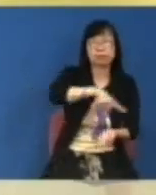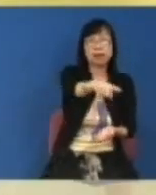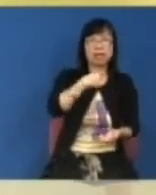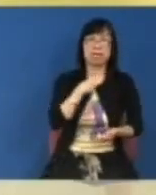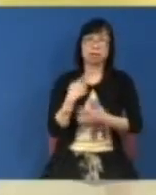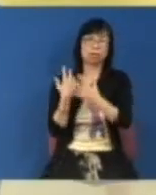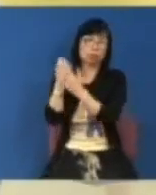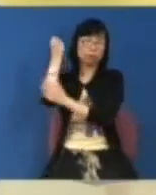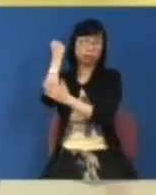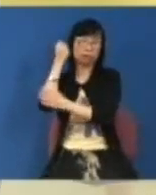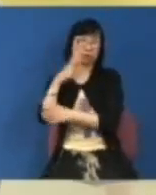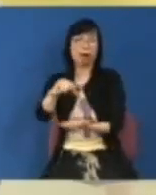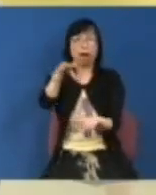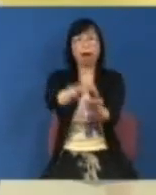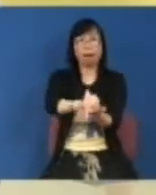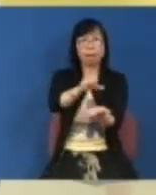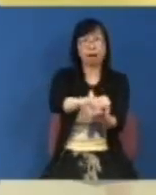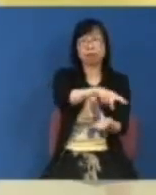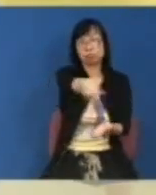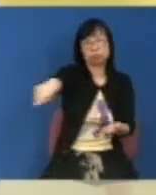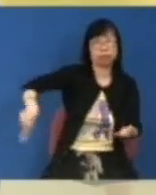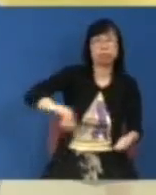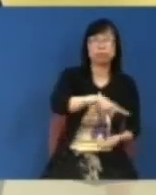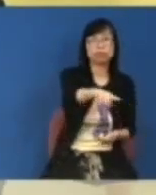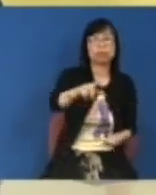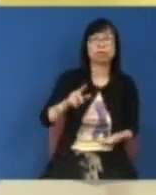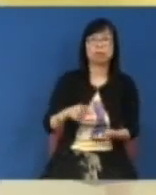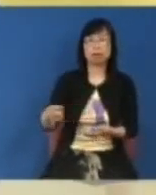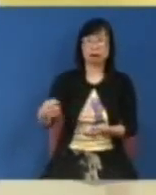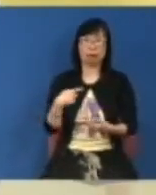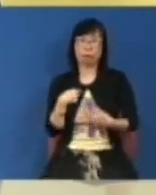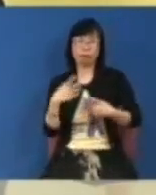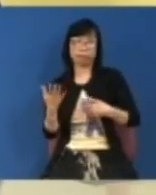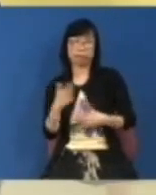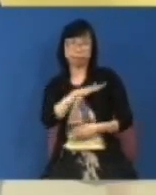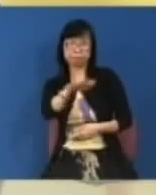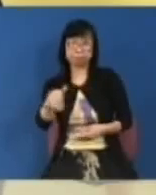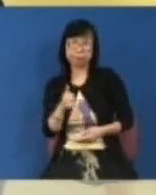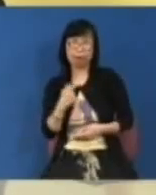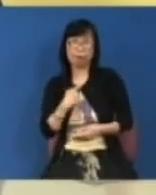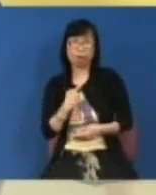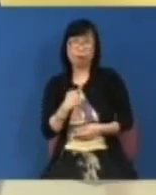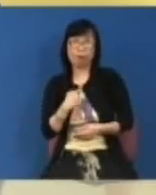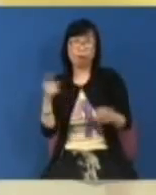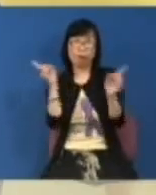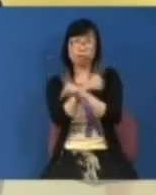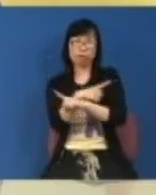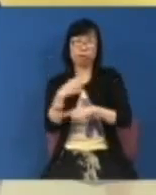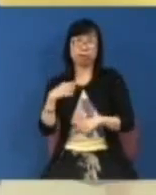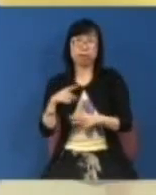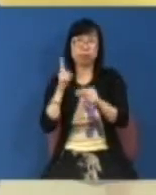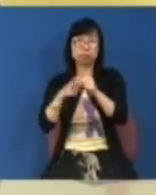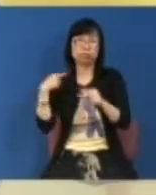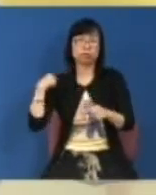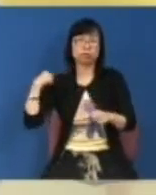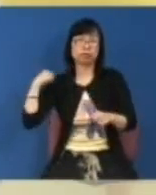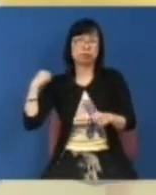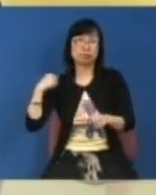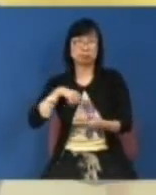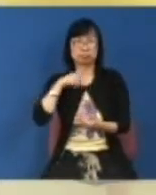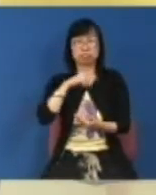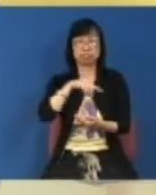係得啊，點解霸住個天安門廣場啫？天安門廣場係我哋噶嘛，我代表香港，我代表中國人佔有呢個天安門廣